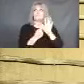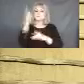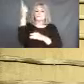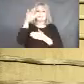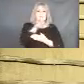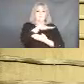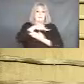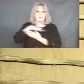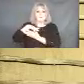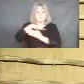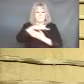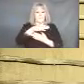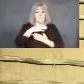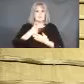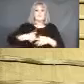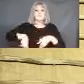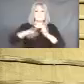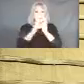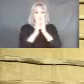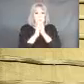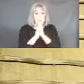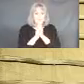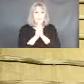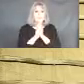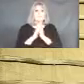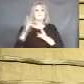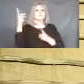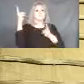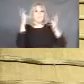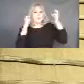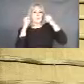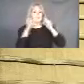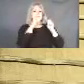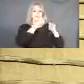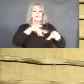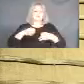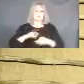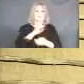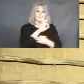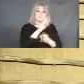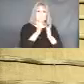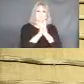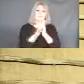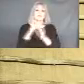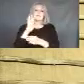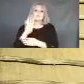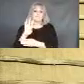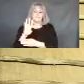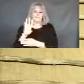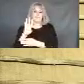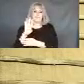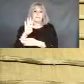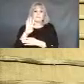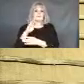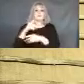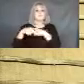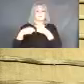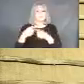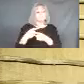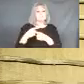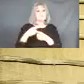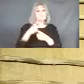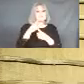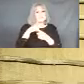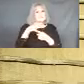steek saam met my aan. Jesus ontmoet ons ook in hierdie woorde en 'n kers is 'n simbool van sy